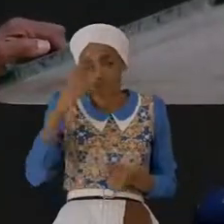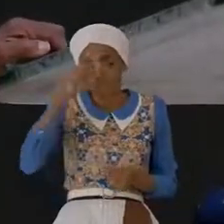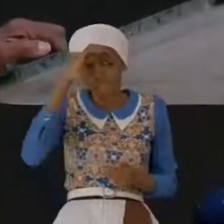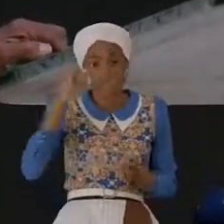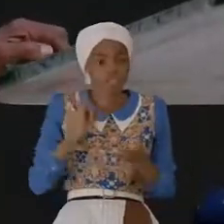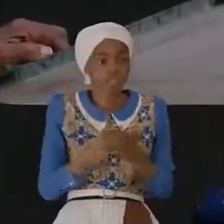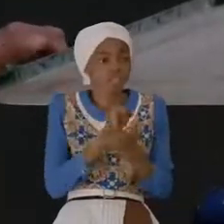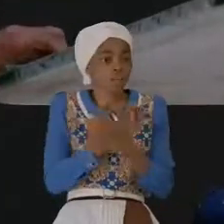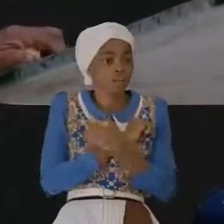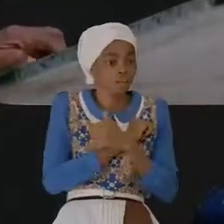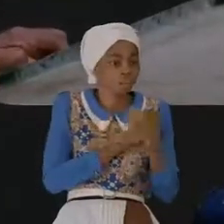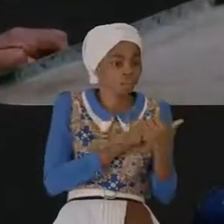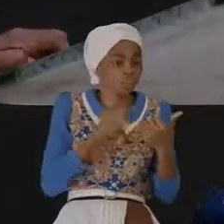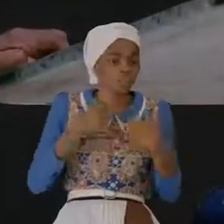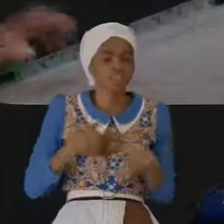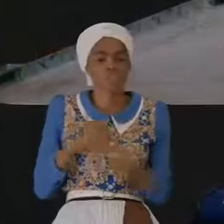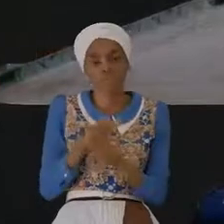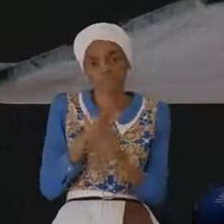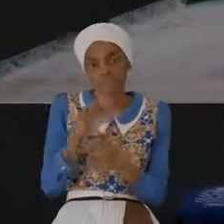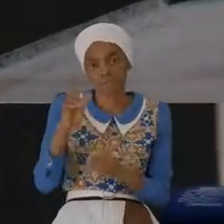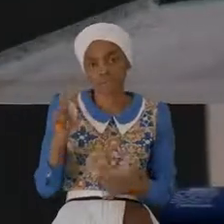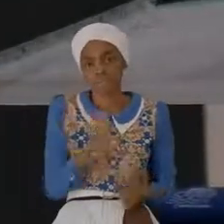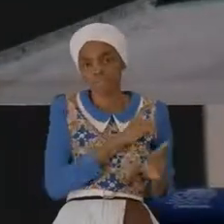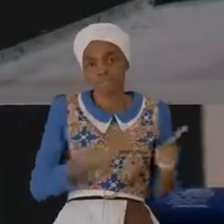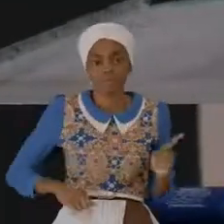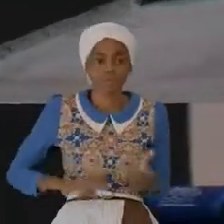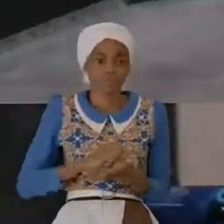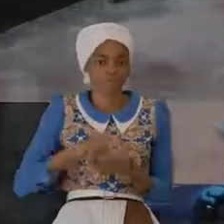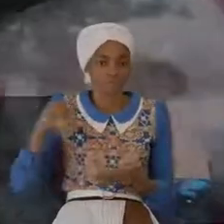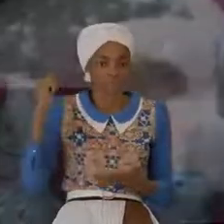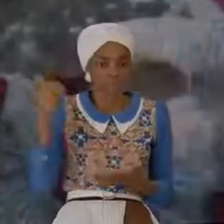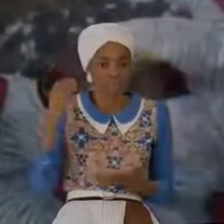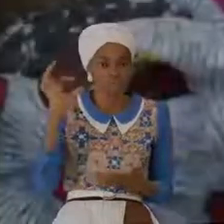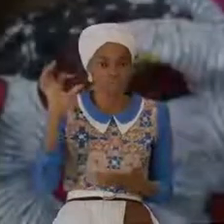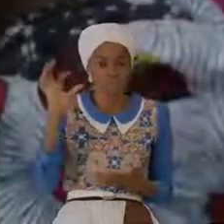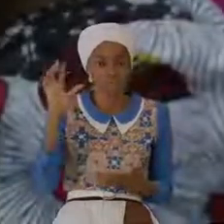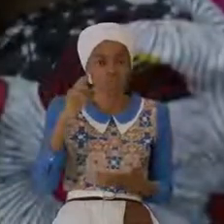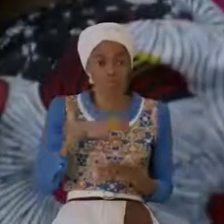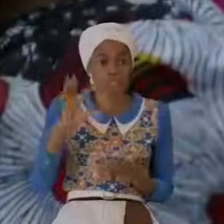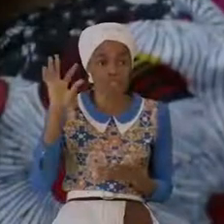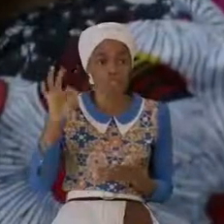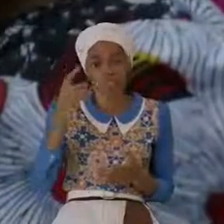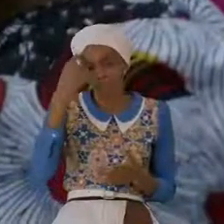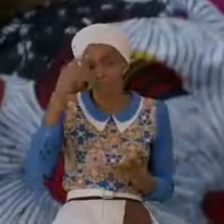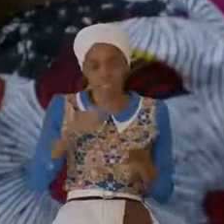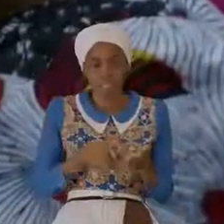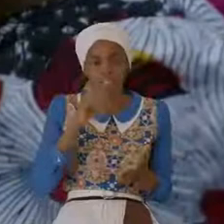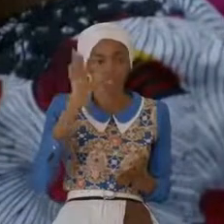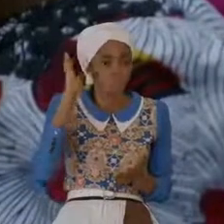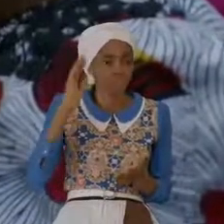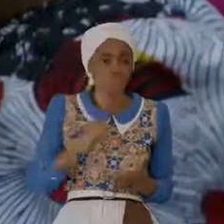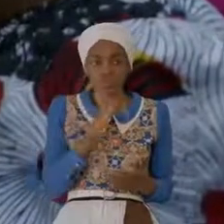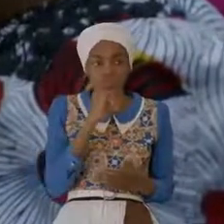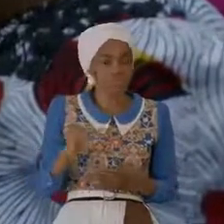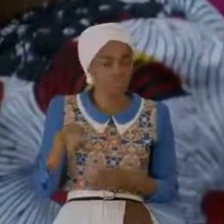autres. Car celui qui aime les autres a accompli la loi. Verset 9. En effet,